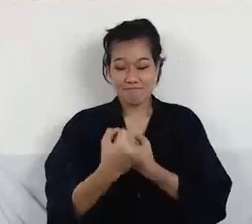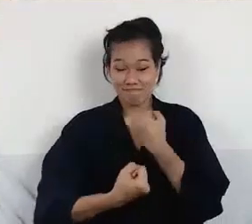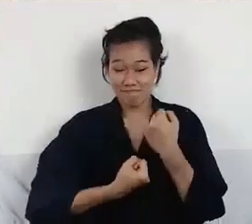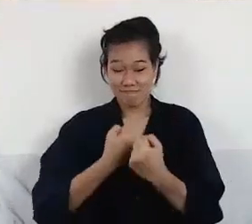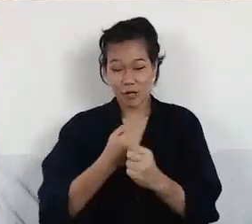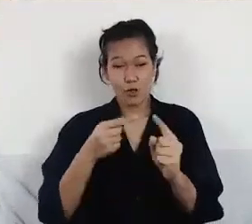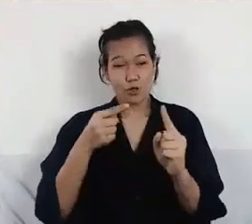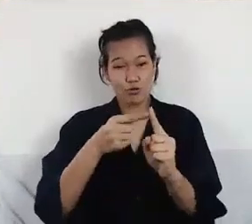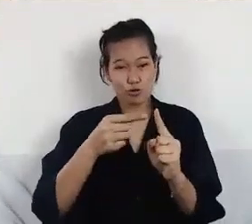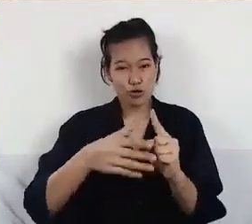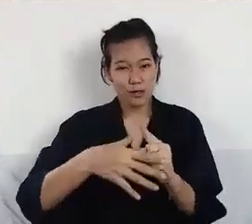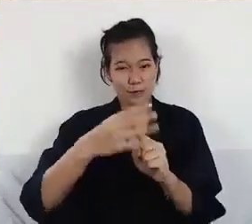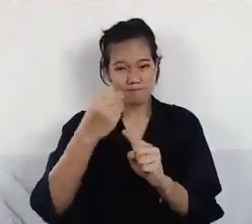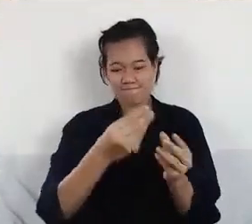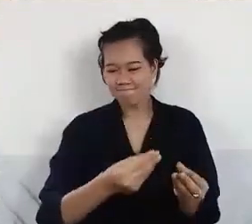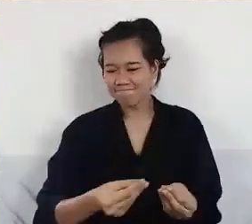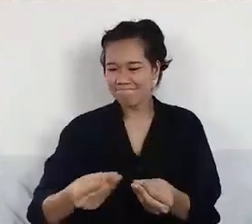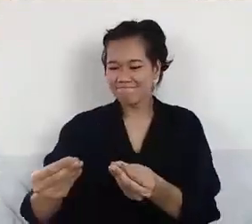lakukan itu membawa sukacita.